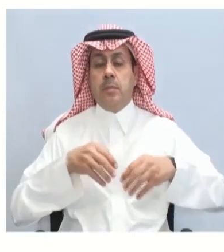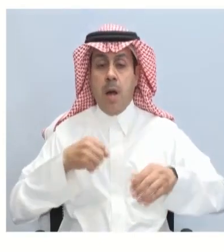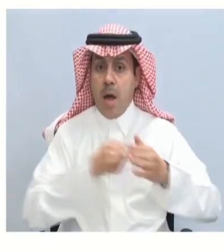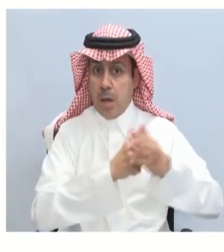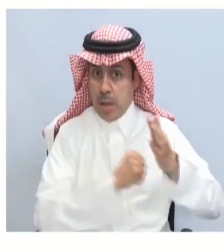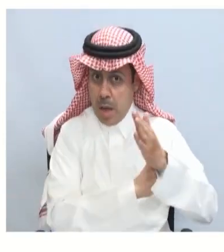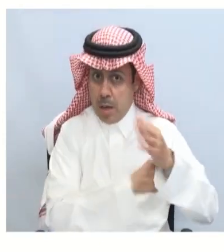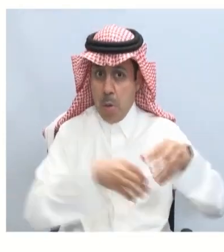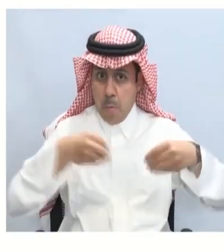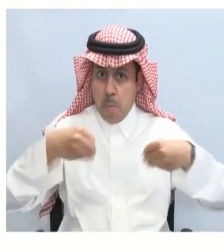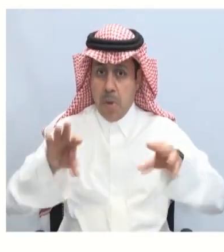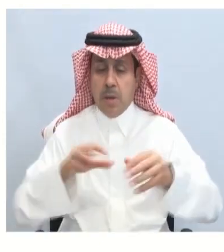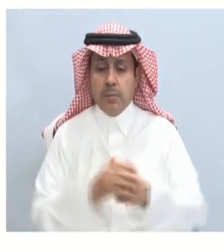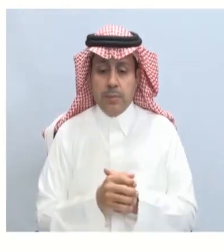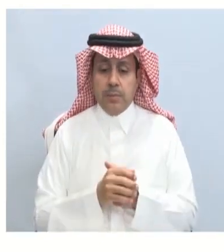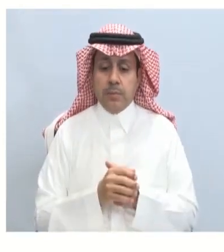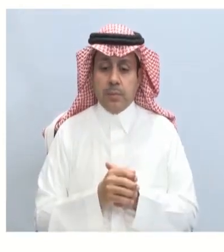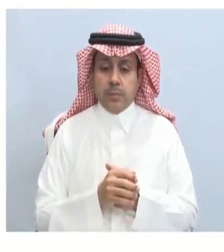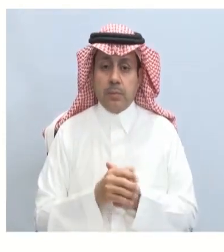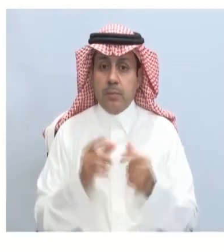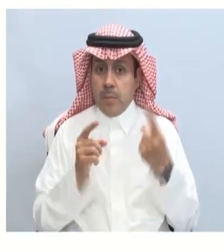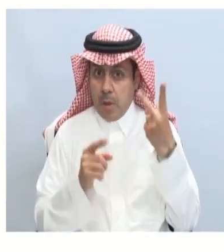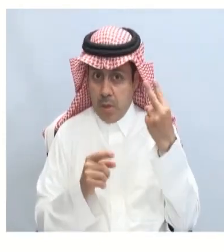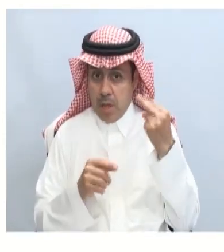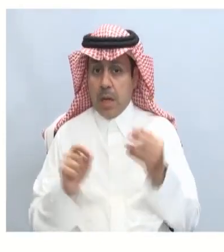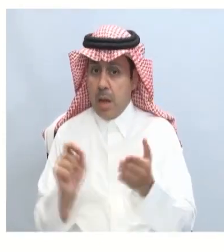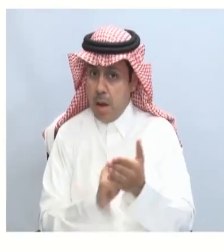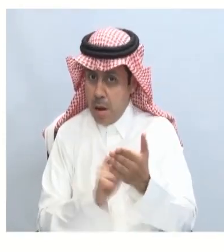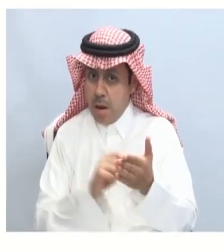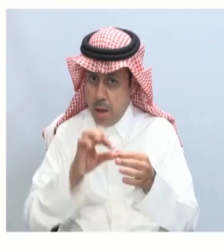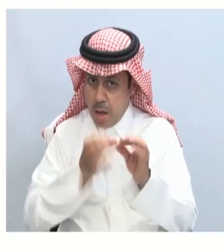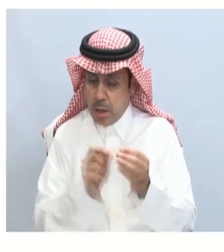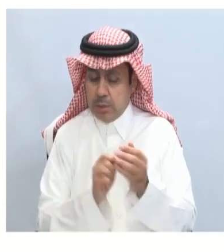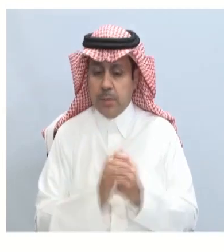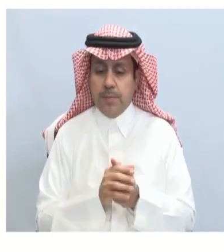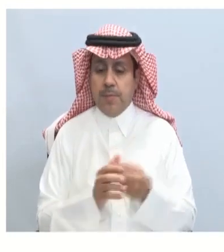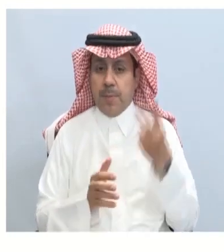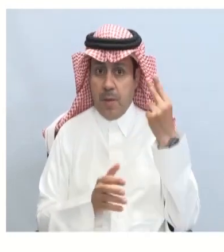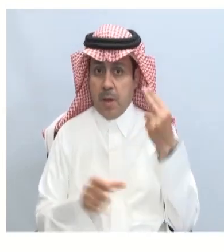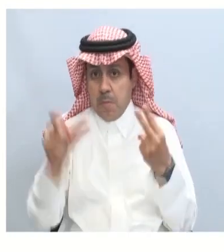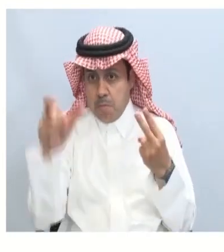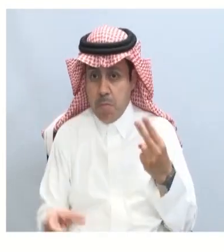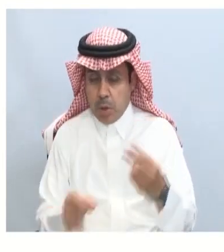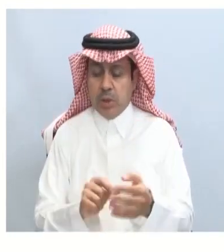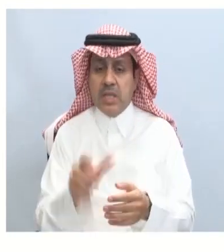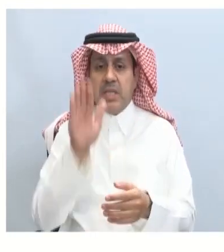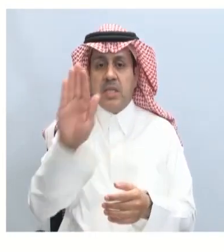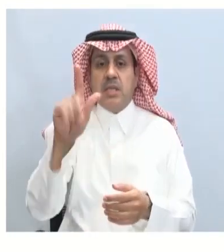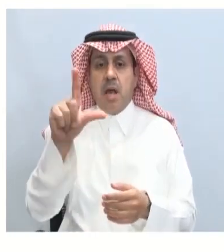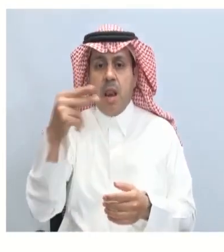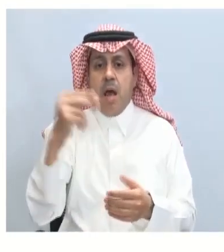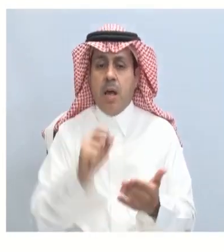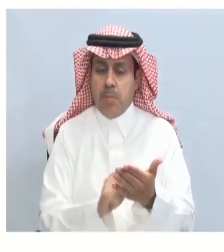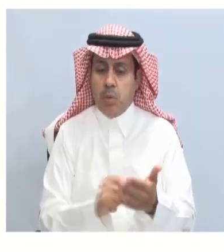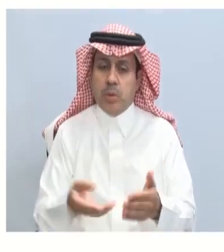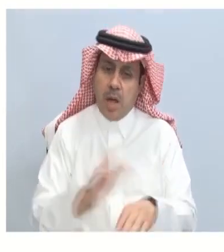مهمه للبيع وهي العاقدان البايع والمشتري وهنا ايضا المعقود عليه وهي السلعه